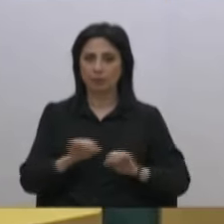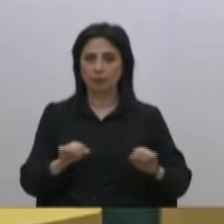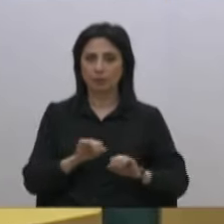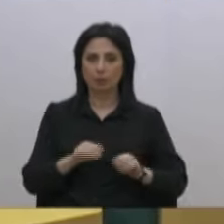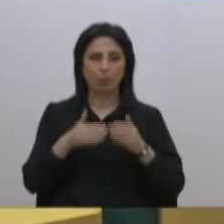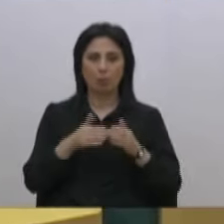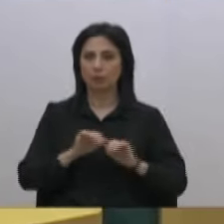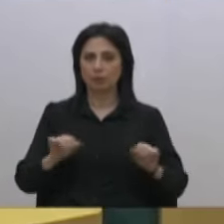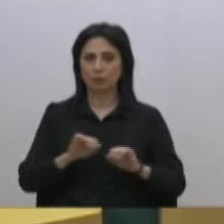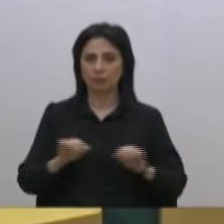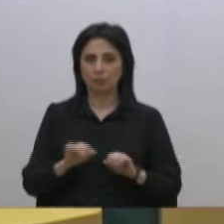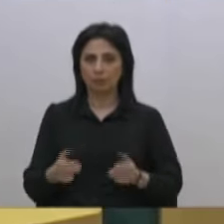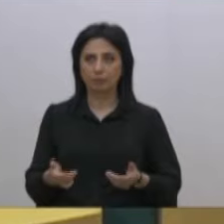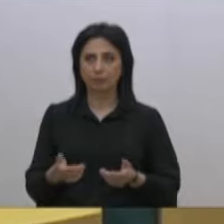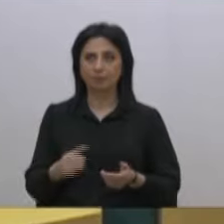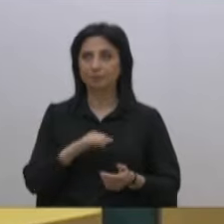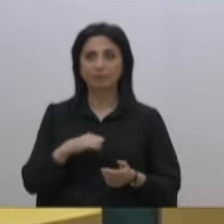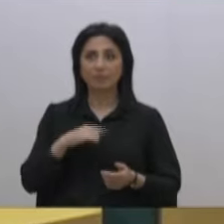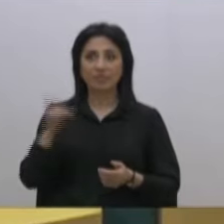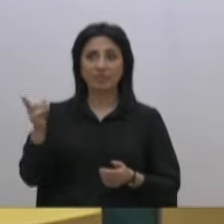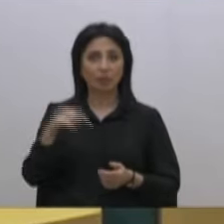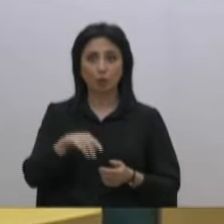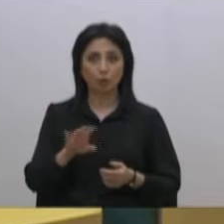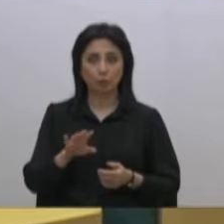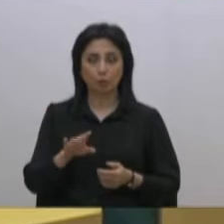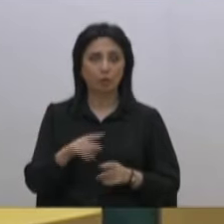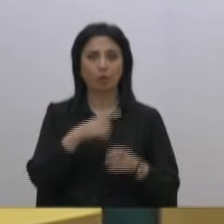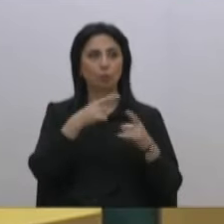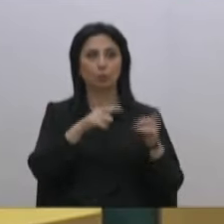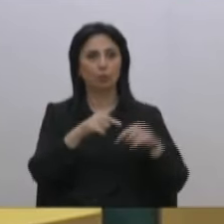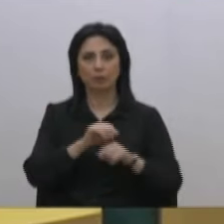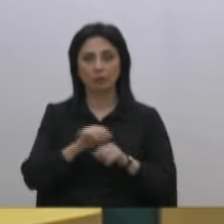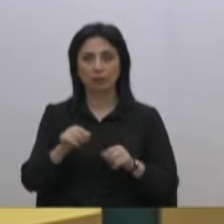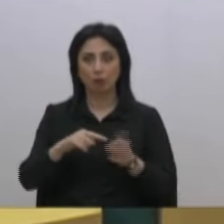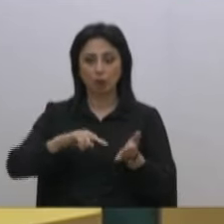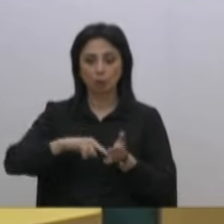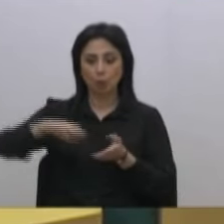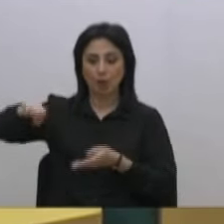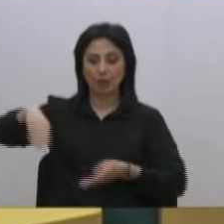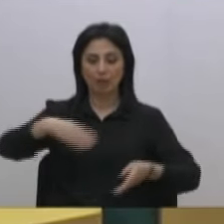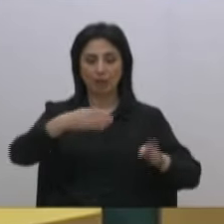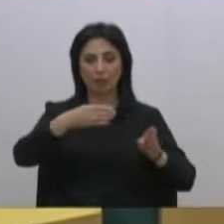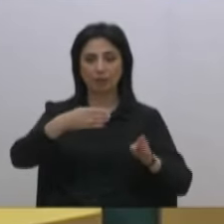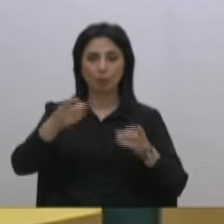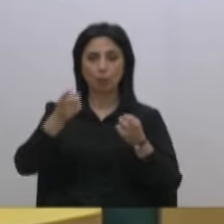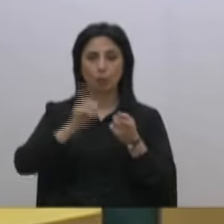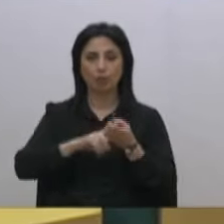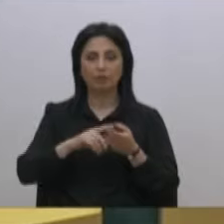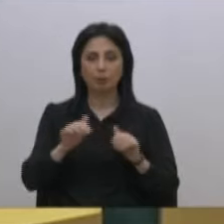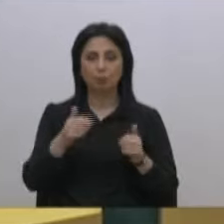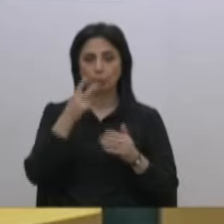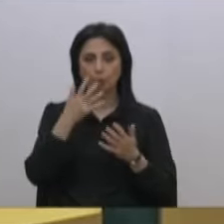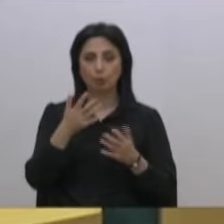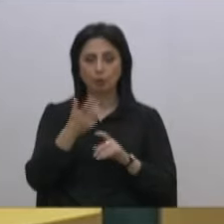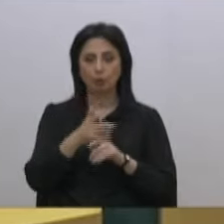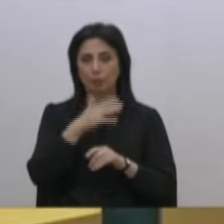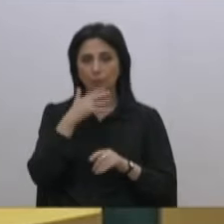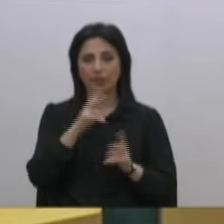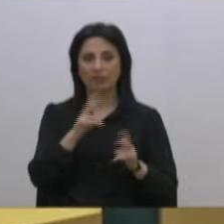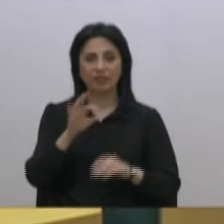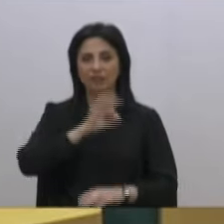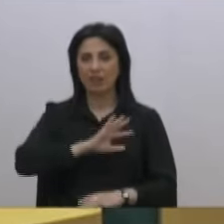პორტი არ უნდა ავაშენებინოთ. თვითონ არ შემოდიან, ჩვენ არ უნდა ავაშენოთ. ესეც იმ შუადერეფანს უკავშირდება და როგორ ჩანს ძალიან ბევრ